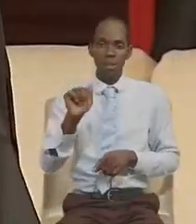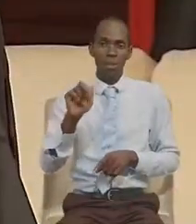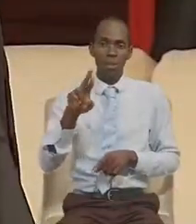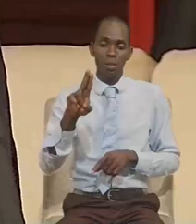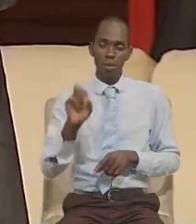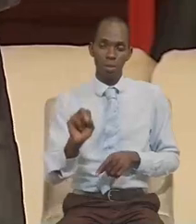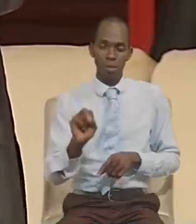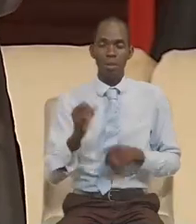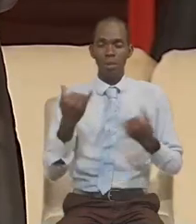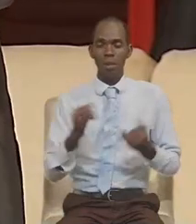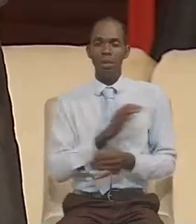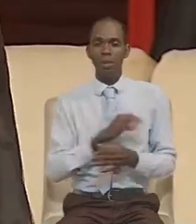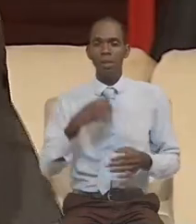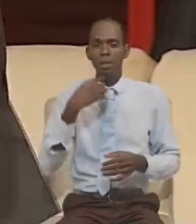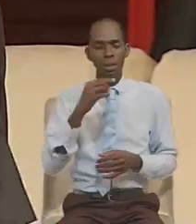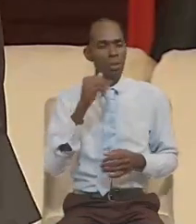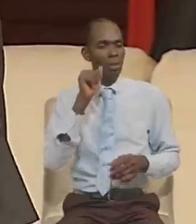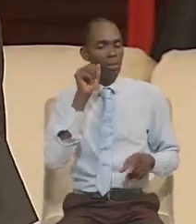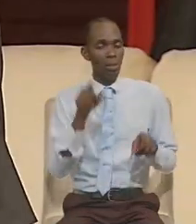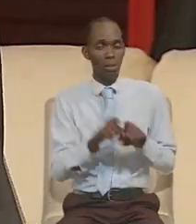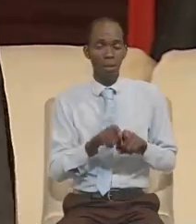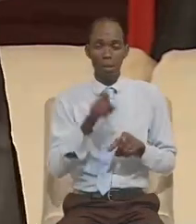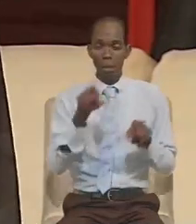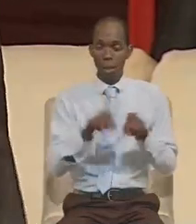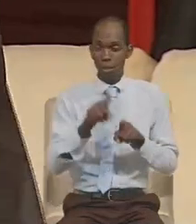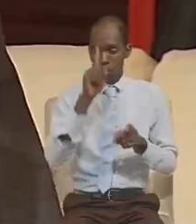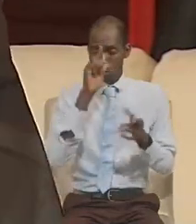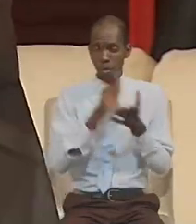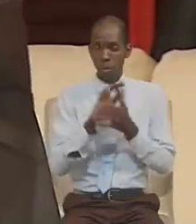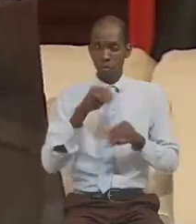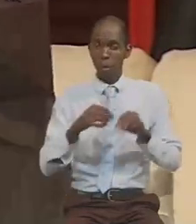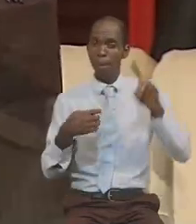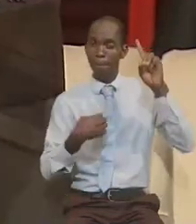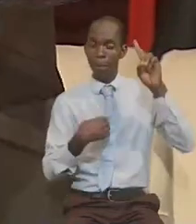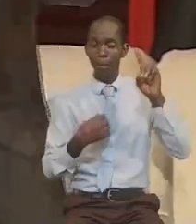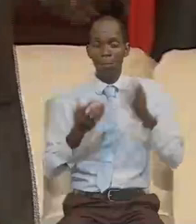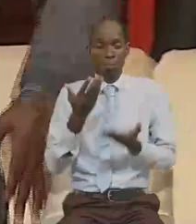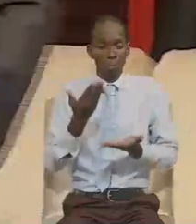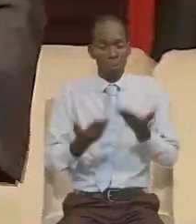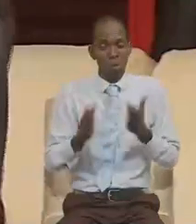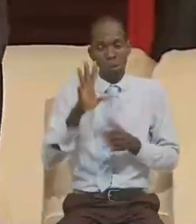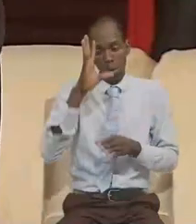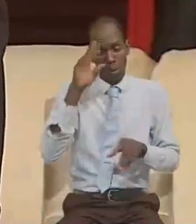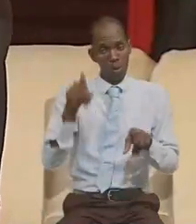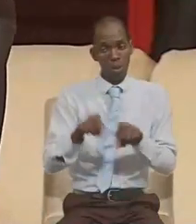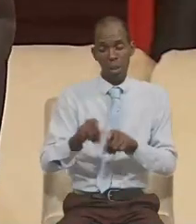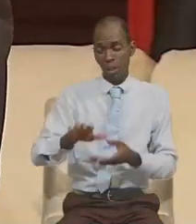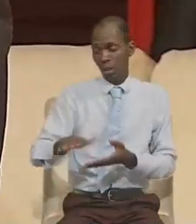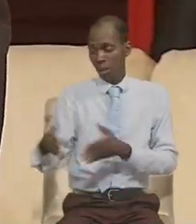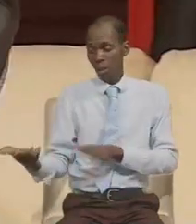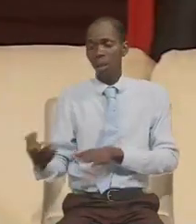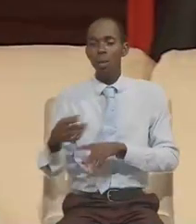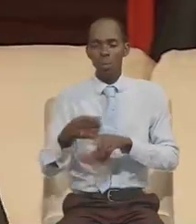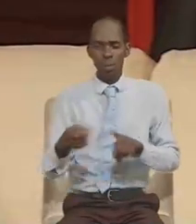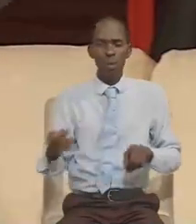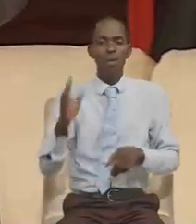même s'il est mort, il reprendra vie. Mais il ne le disait pas seulement pour Lazare,